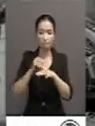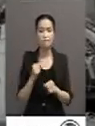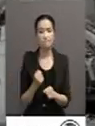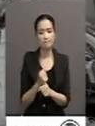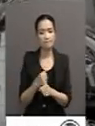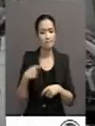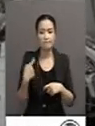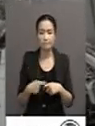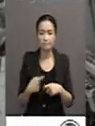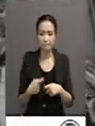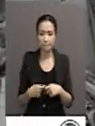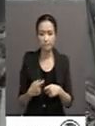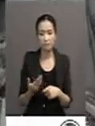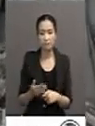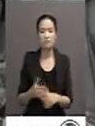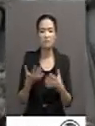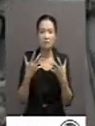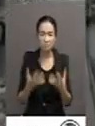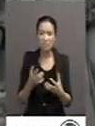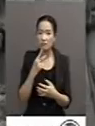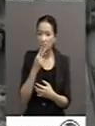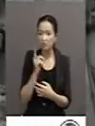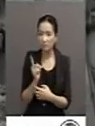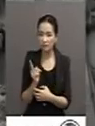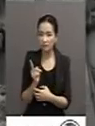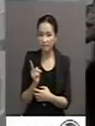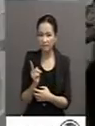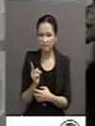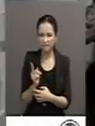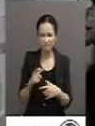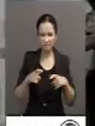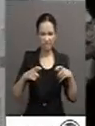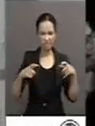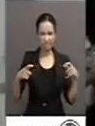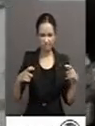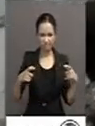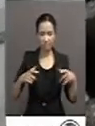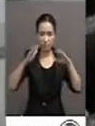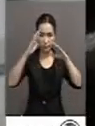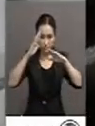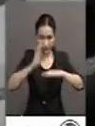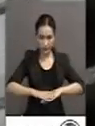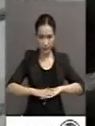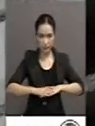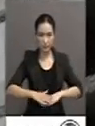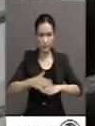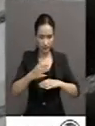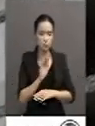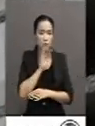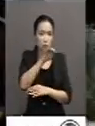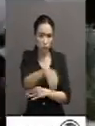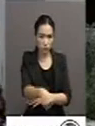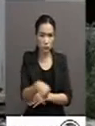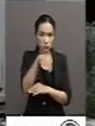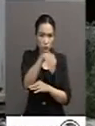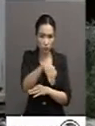ความยากลำบากมากเพราะว่าแผ่นคอนกรีตคุณผู้ชมลองดูนะคะคือมันมีขนาดใหญ่มากทับลงไปบนห้องโดยสารของรถแบ็คโ